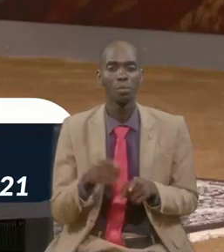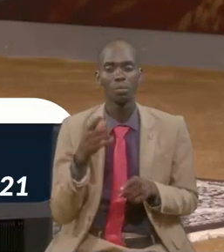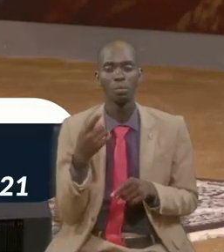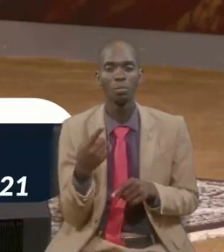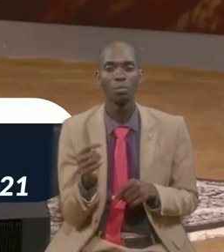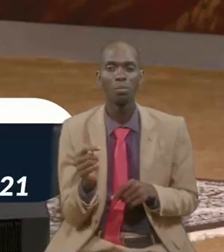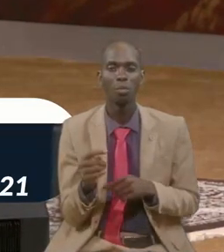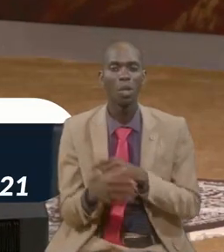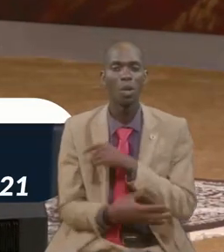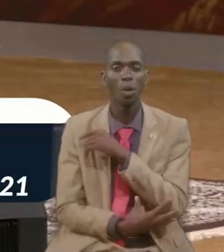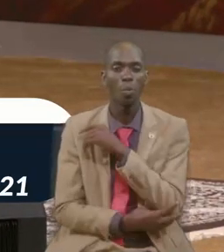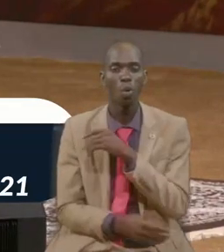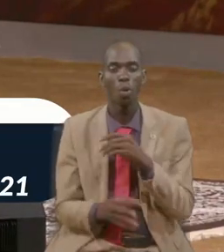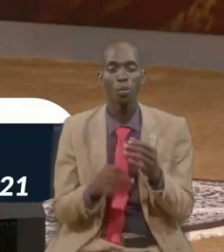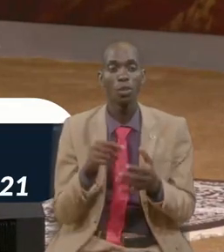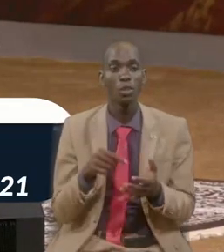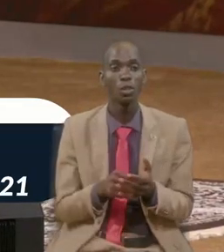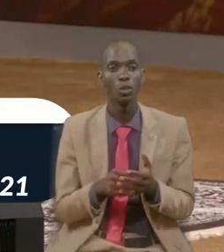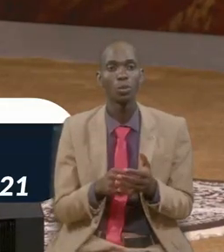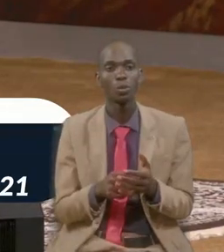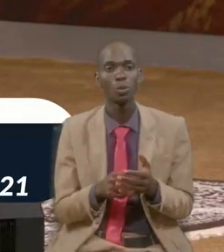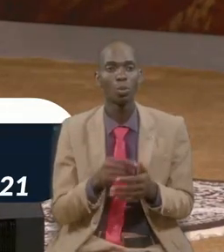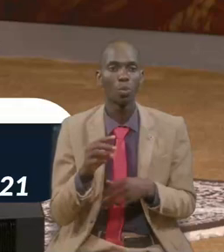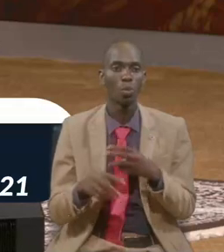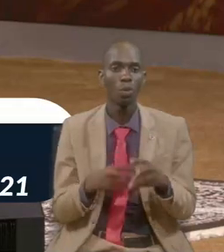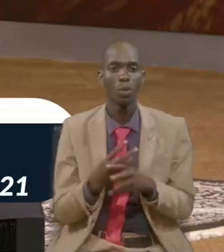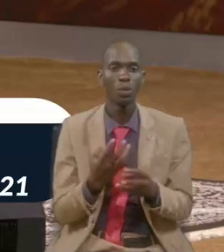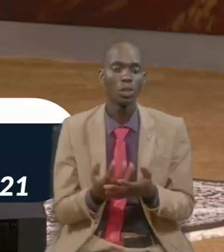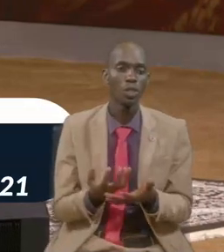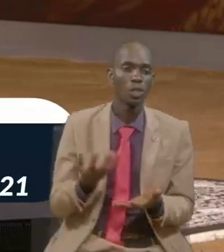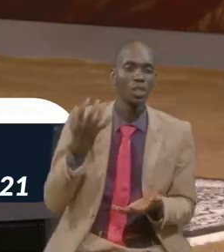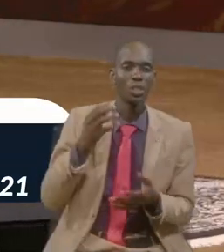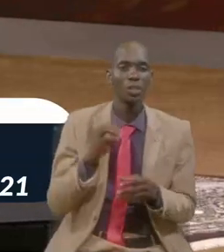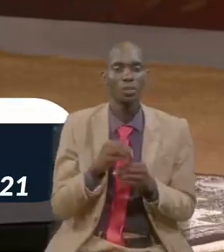choisi les pauvres aux yeux du monde pour qu'ils soient